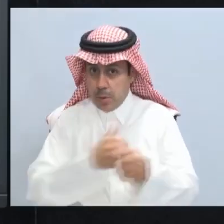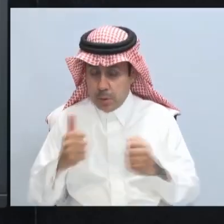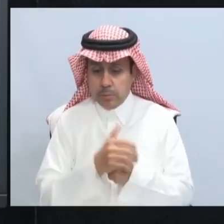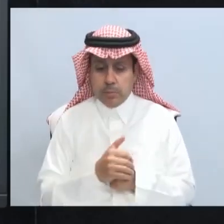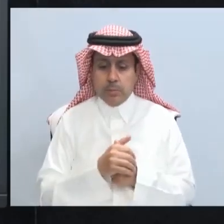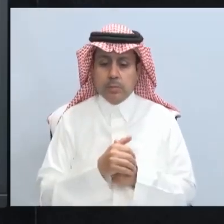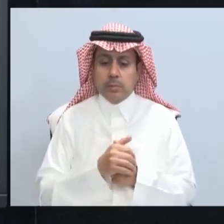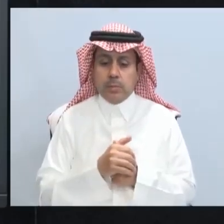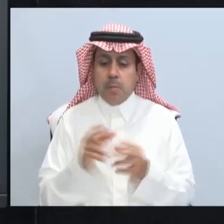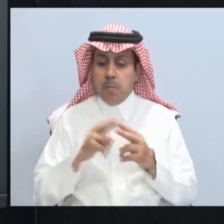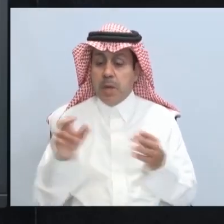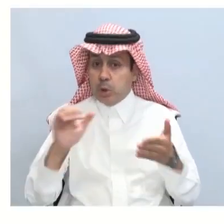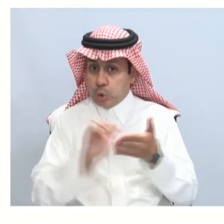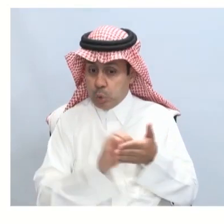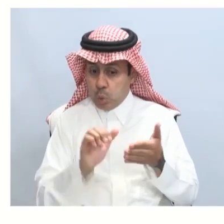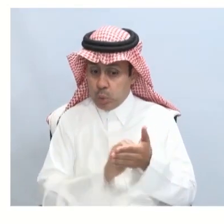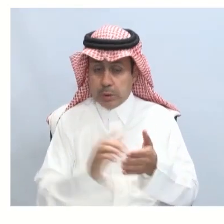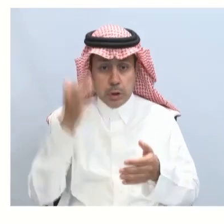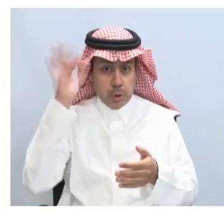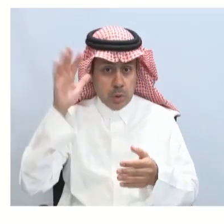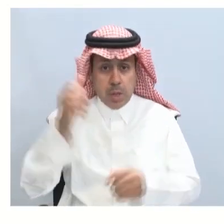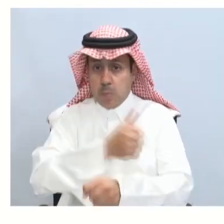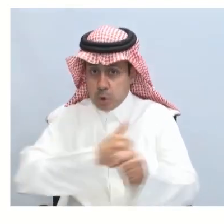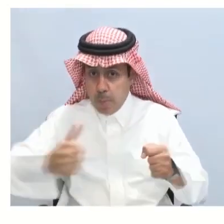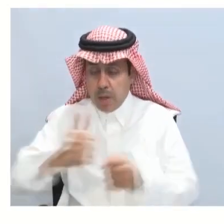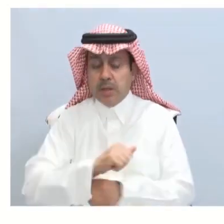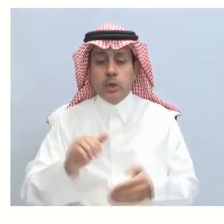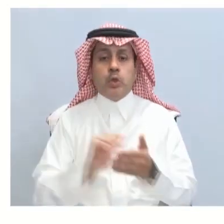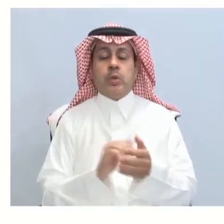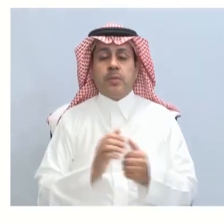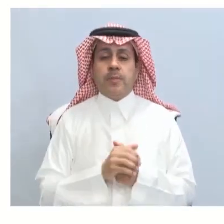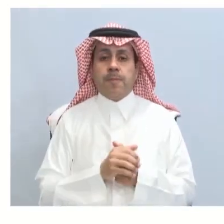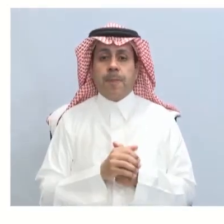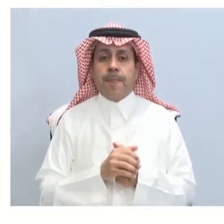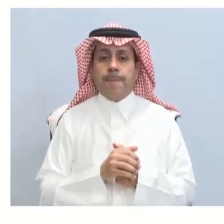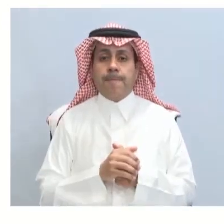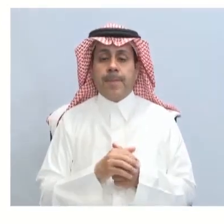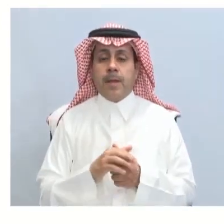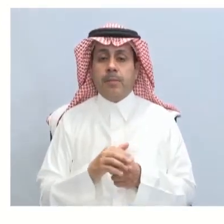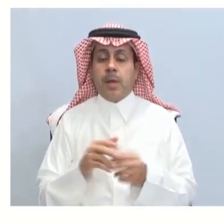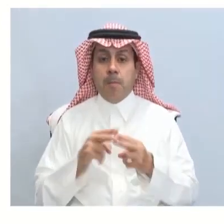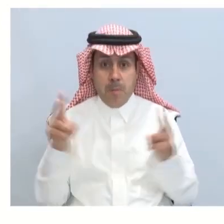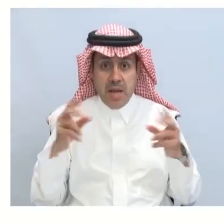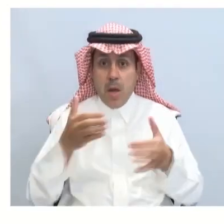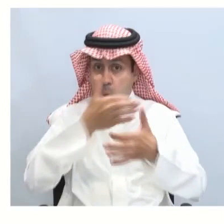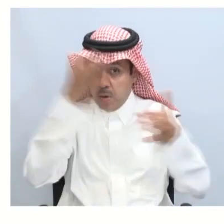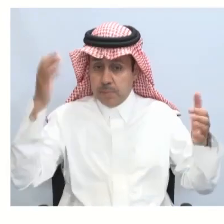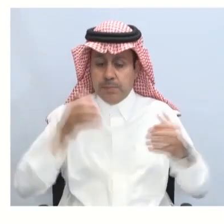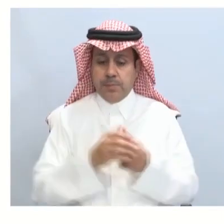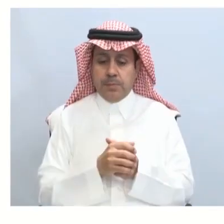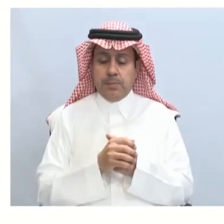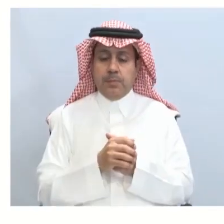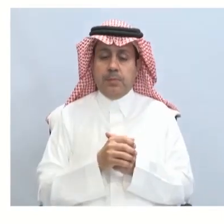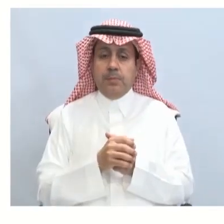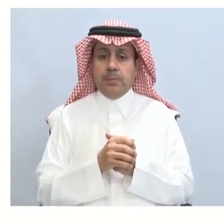عن الاتي هنا بين شروط جواز المسابقات هناك شروط معتبره ذكرها العلماء رحمهم الله تعالى